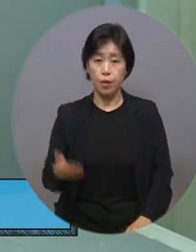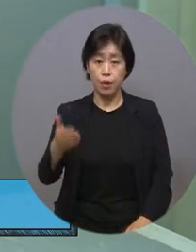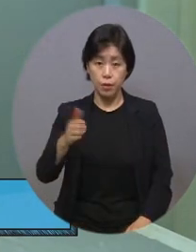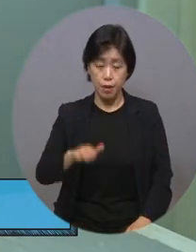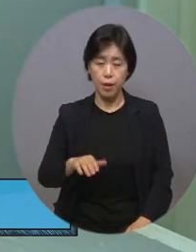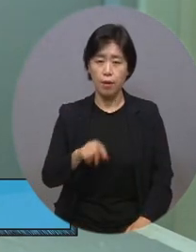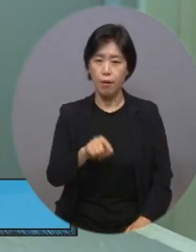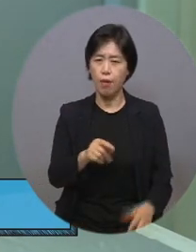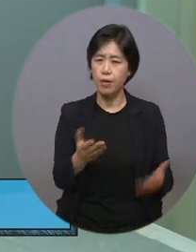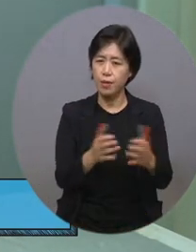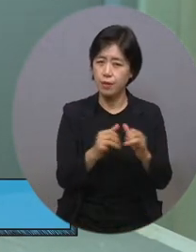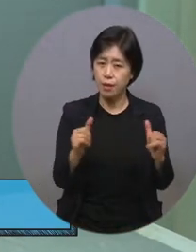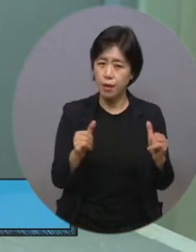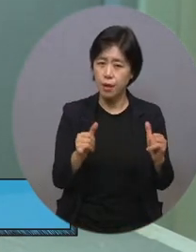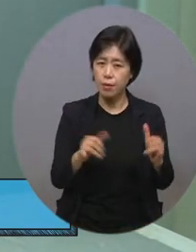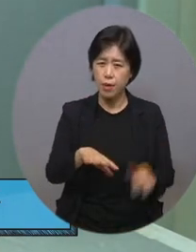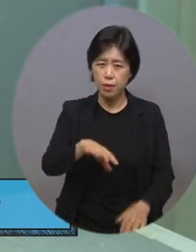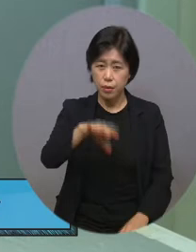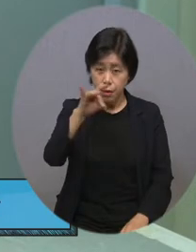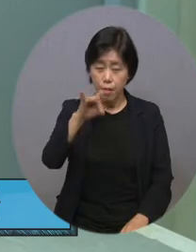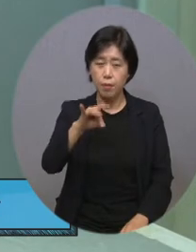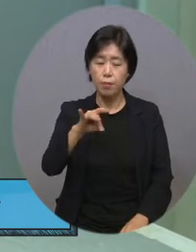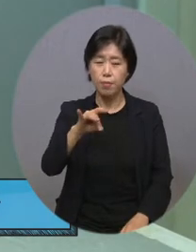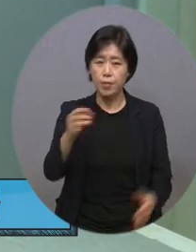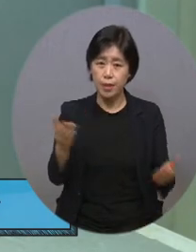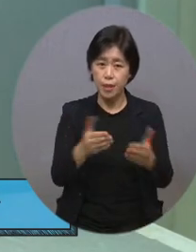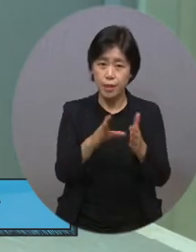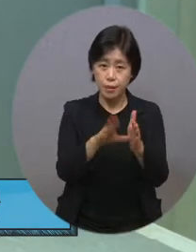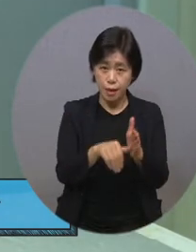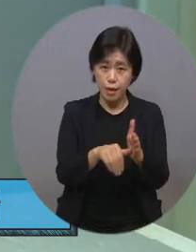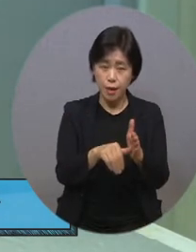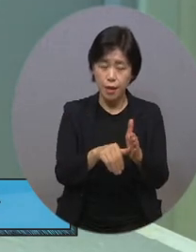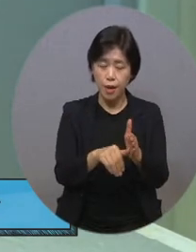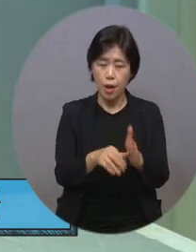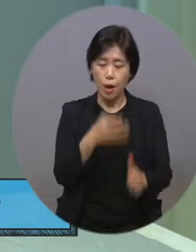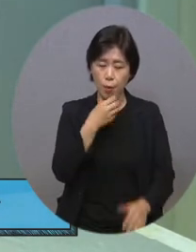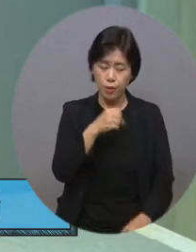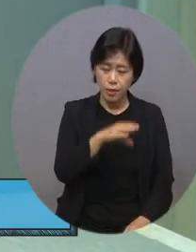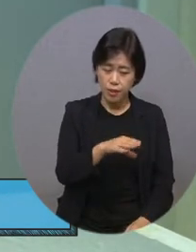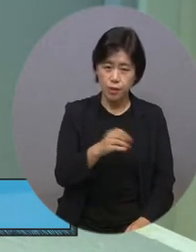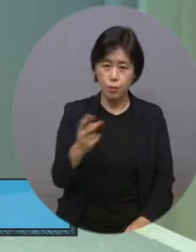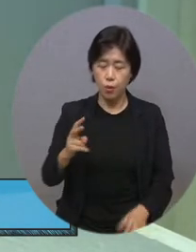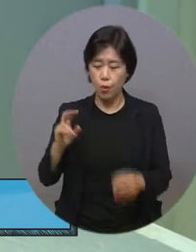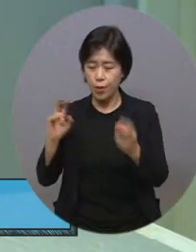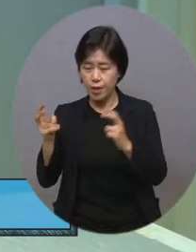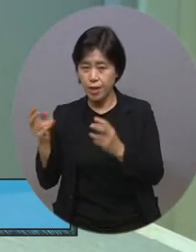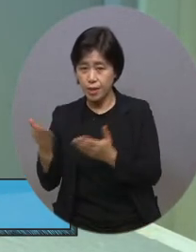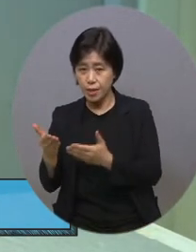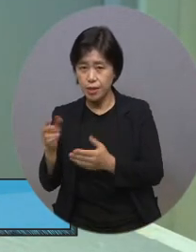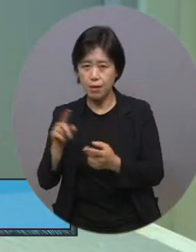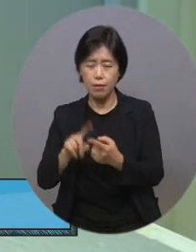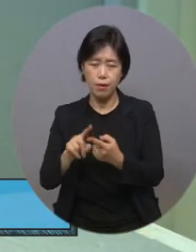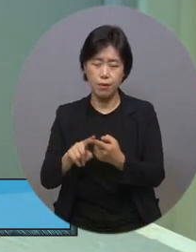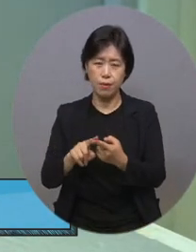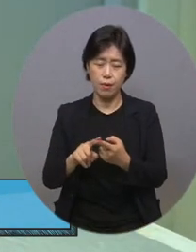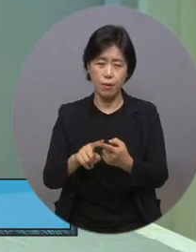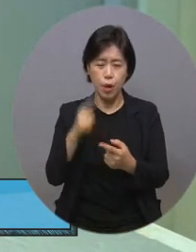초기에는 복지시설과 회사에 대한 구분을 잘 못하는 경우가 있었습니다. 그래서 우리는